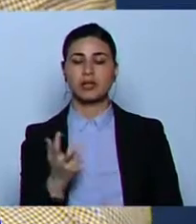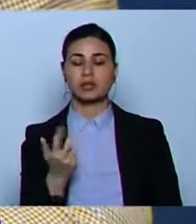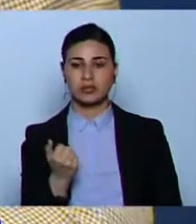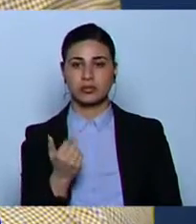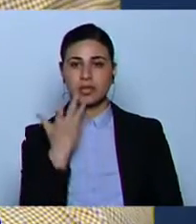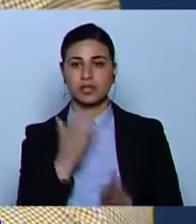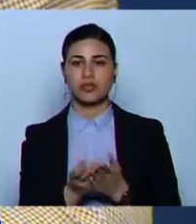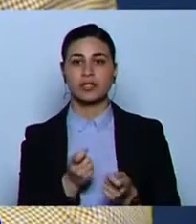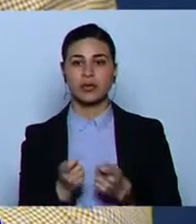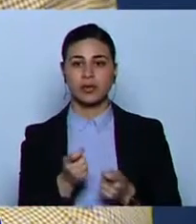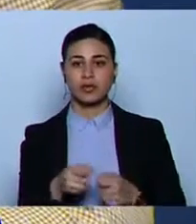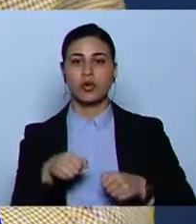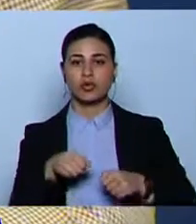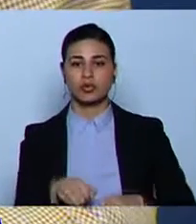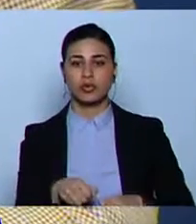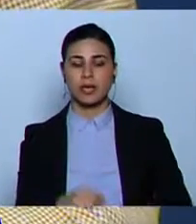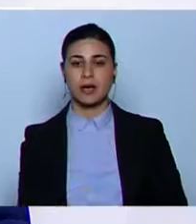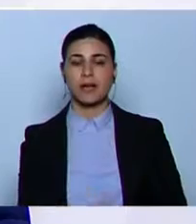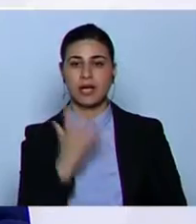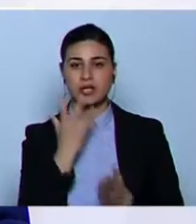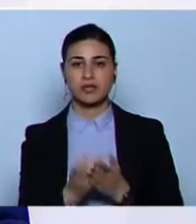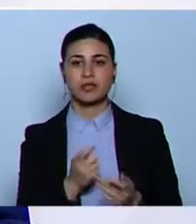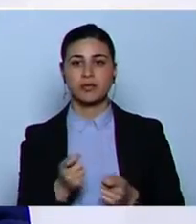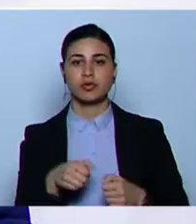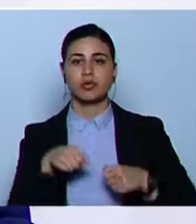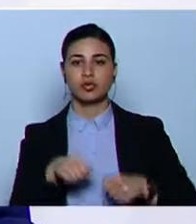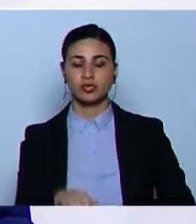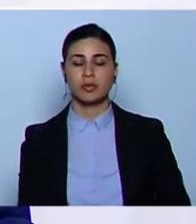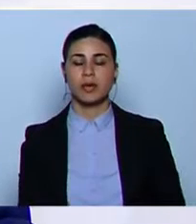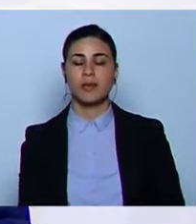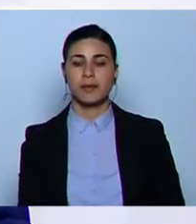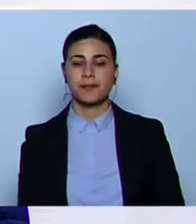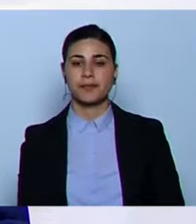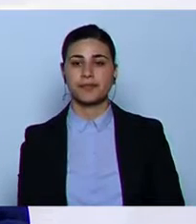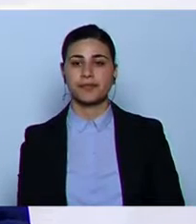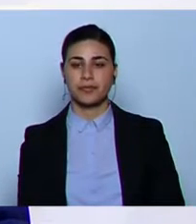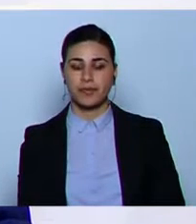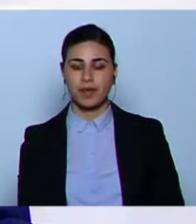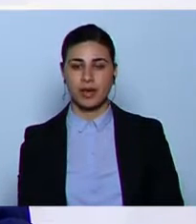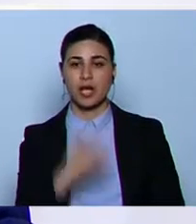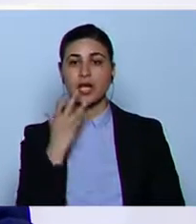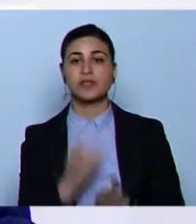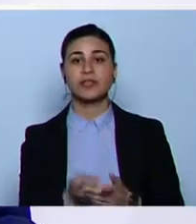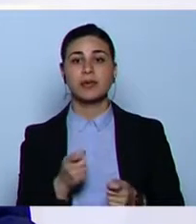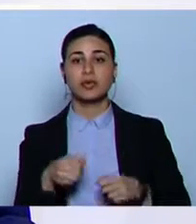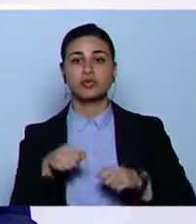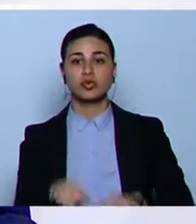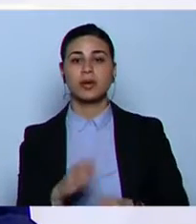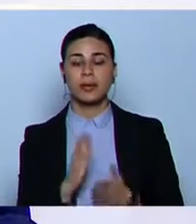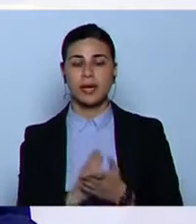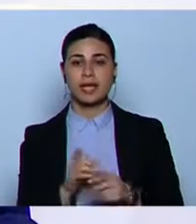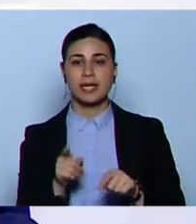უნდა, თვითმმართველობის უფლება, თვითმმართველობის უნდა დავასრულებინო და შემდეგ შეგიძლიათ დასვა შეკითხვა. თვითმმართველობის უფლება